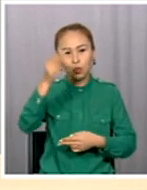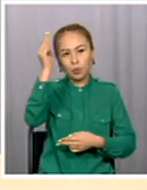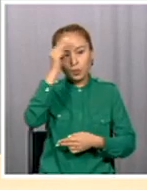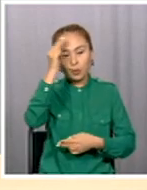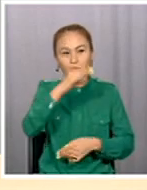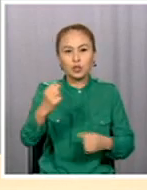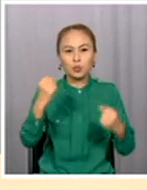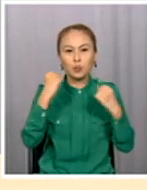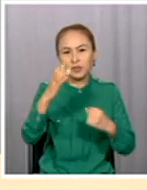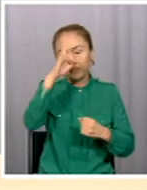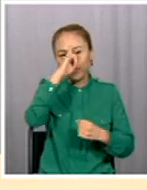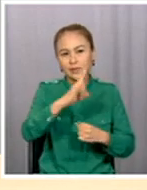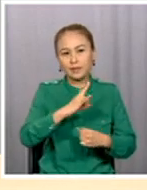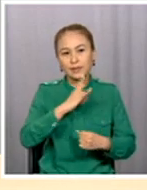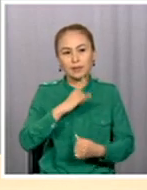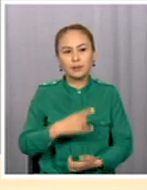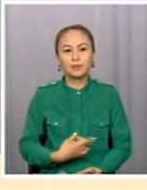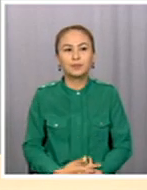в Казахстане.